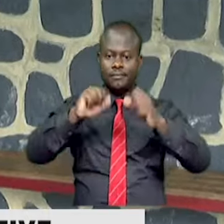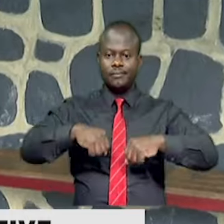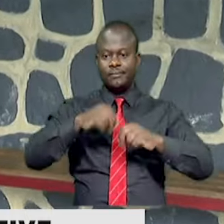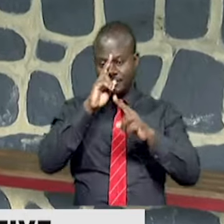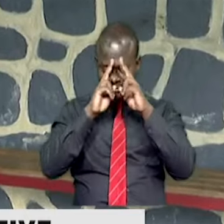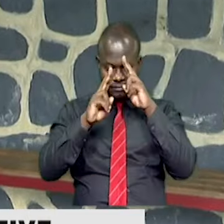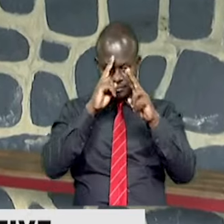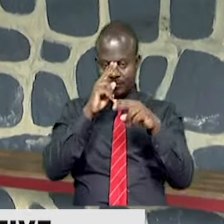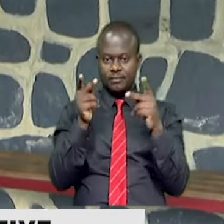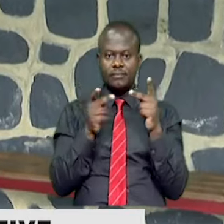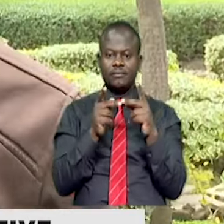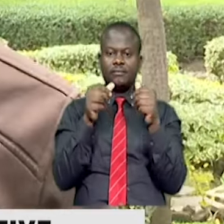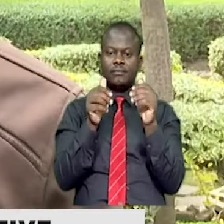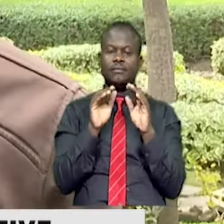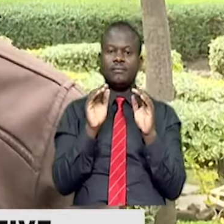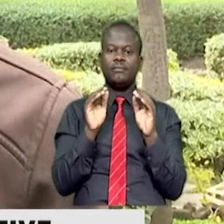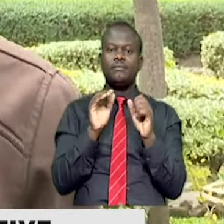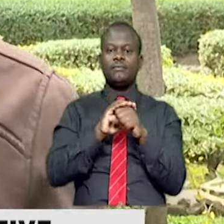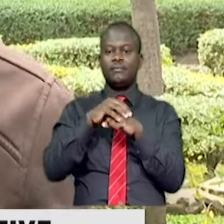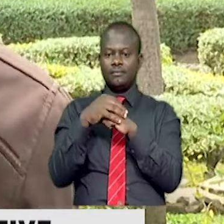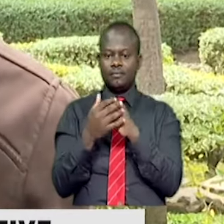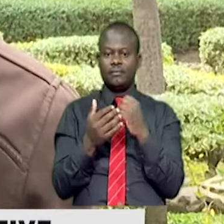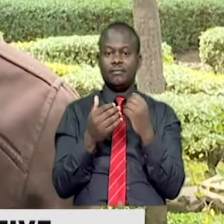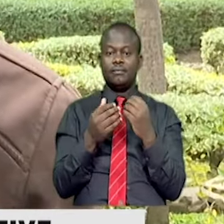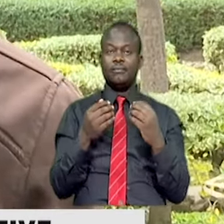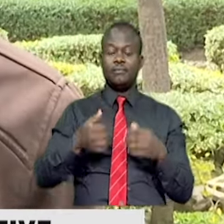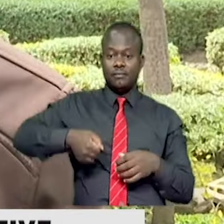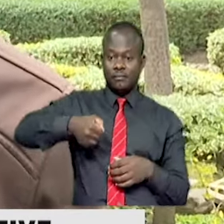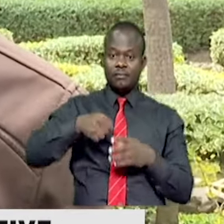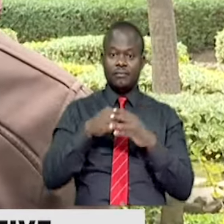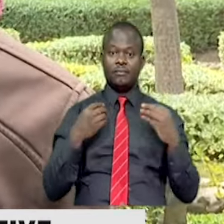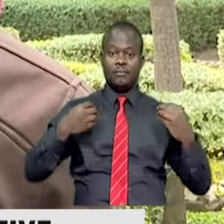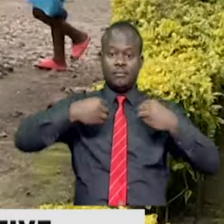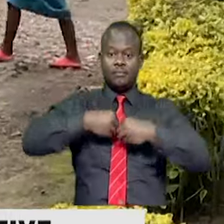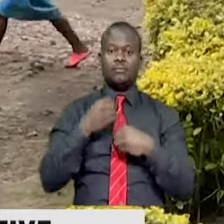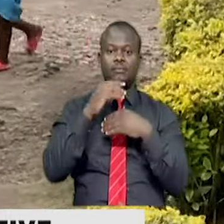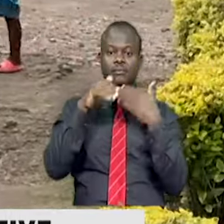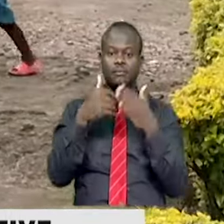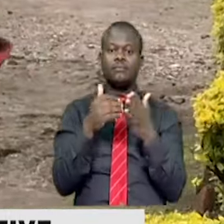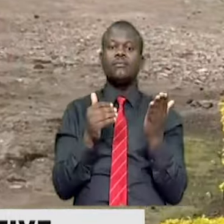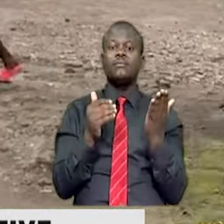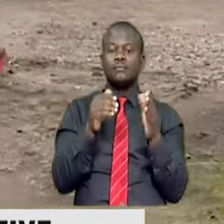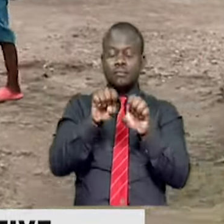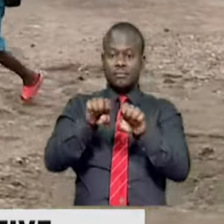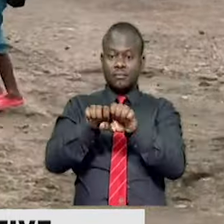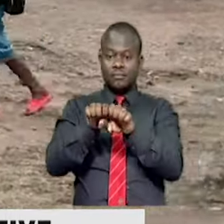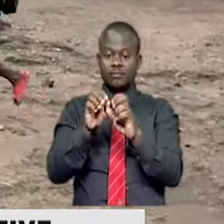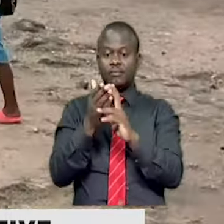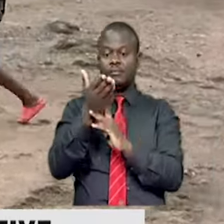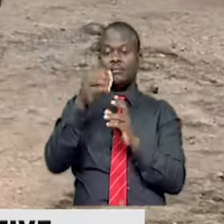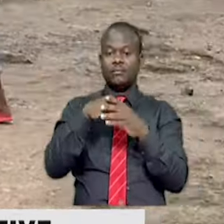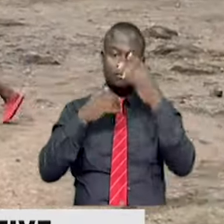biyubashe ahantu hifubitse agakapu cyangwa imyenda icyo ari cyo cyose wanditse hanze n'ingweto wazanditse hanze nko guca uri